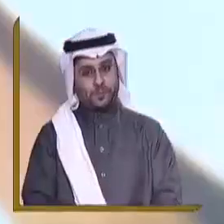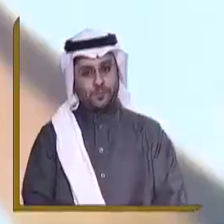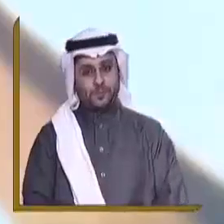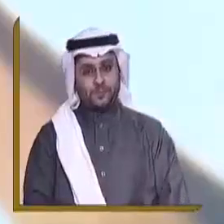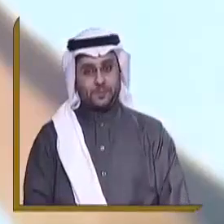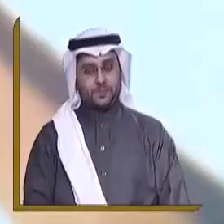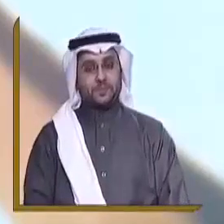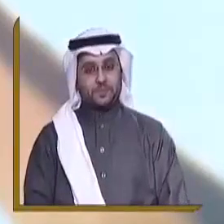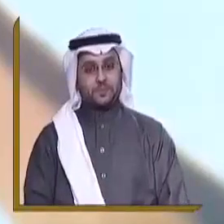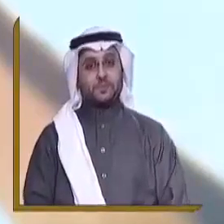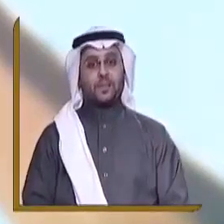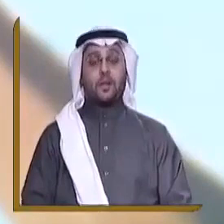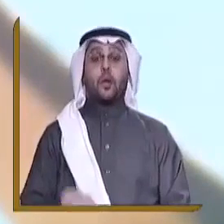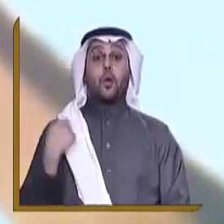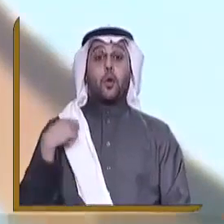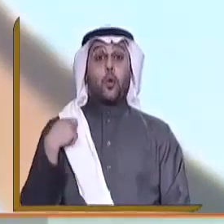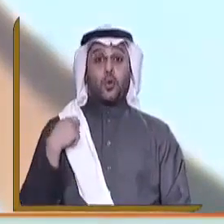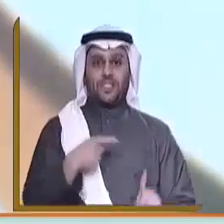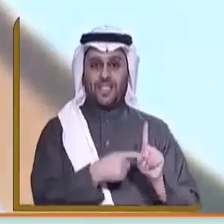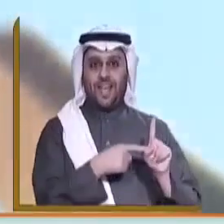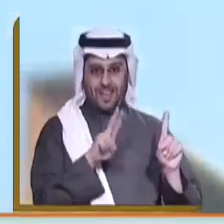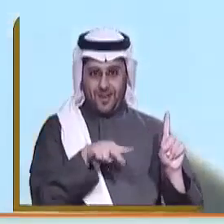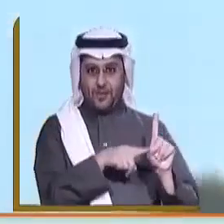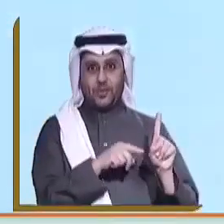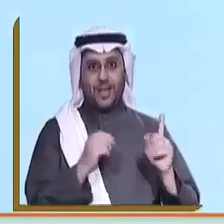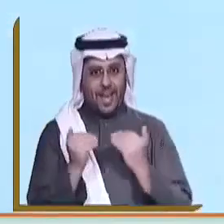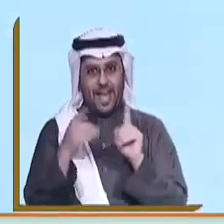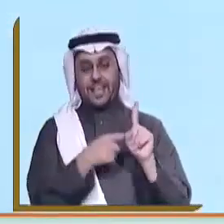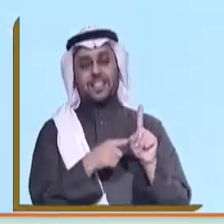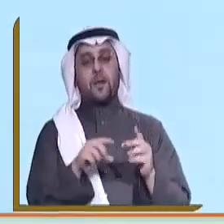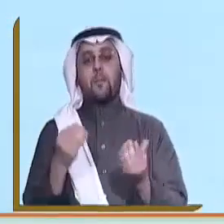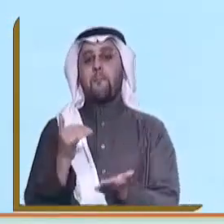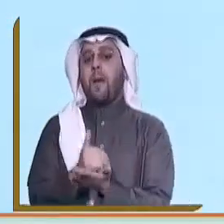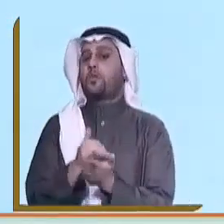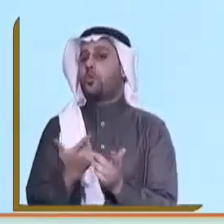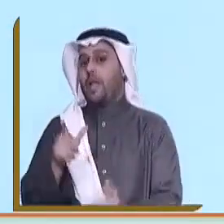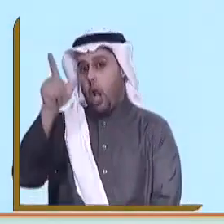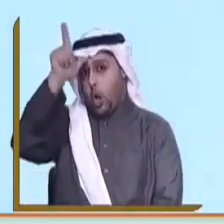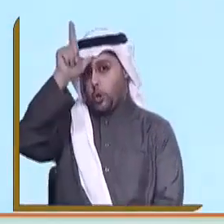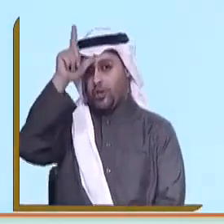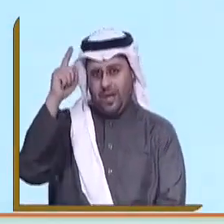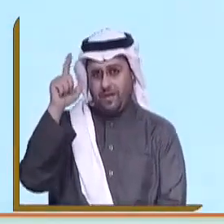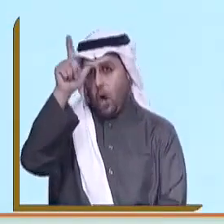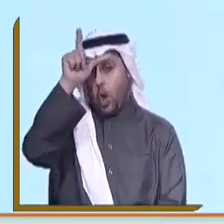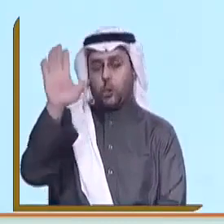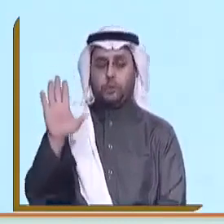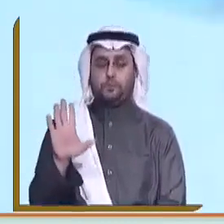الدوليين كما بحث الامير فيصل بن فرحان مع نظيره الاردني ايمن الصفدي تطورات الاوضاع في غزه ومحيطها